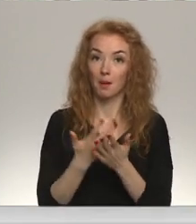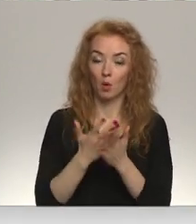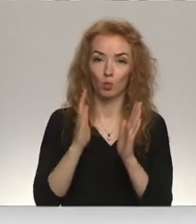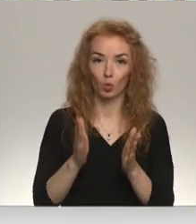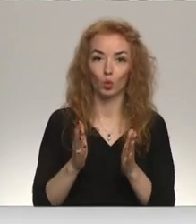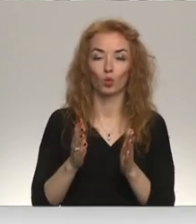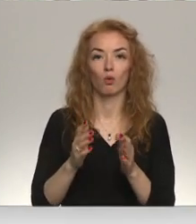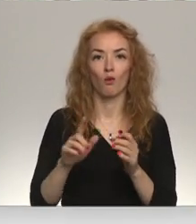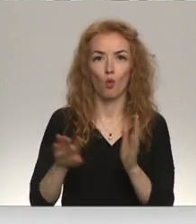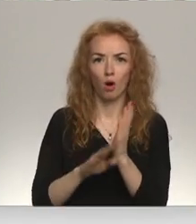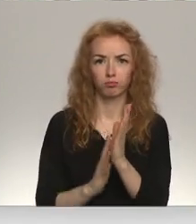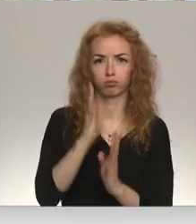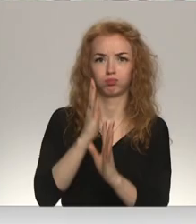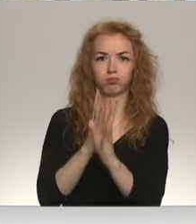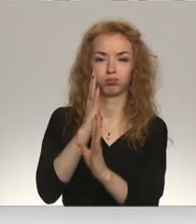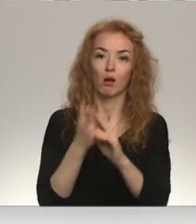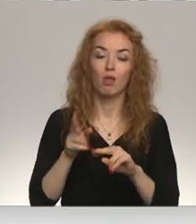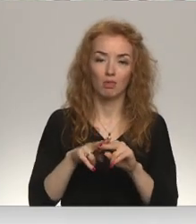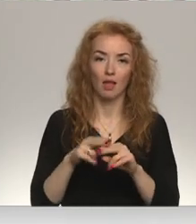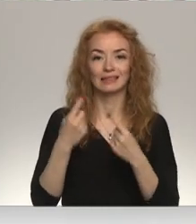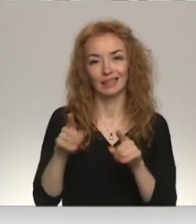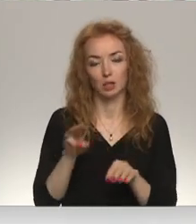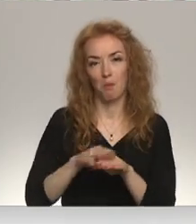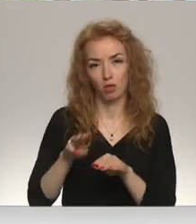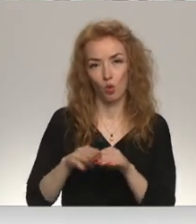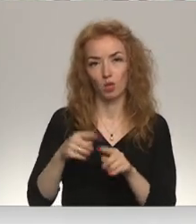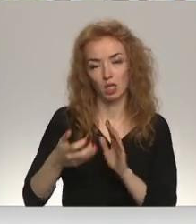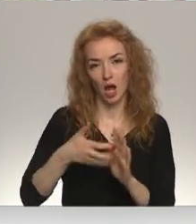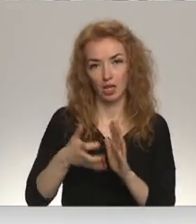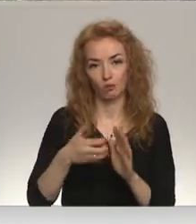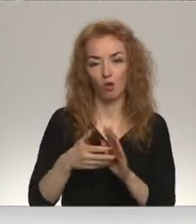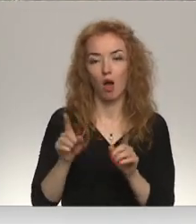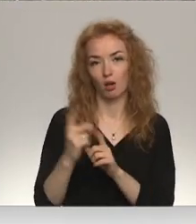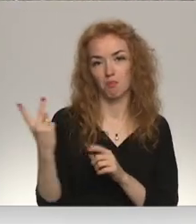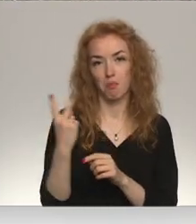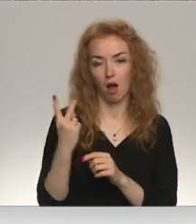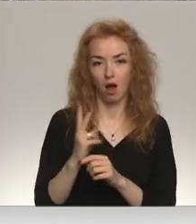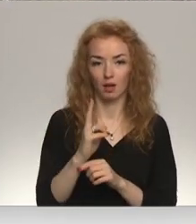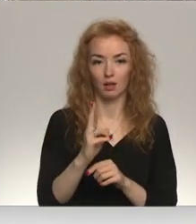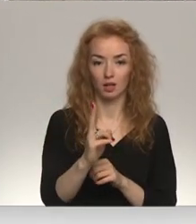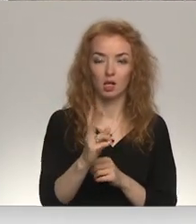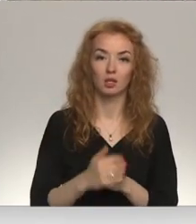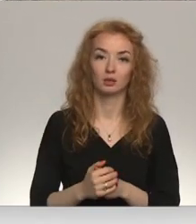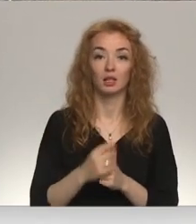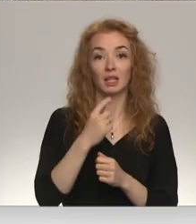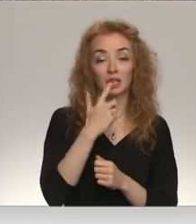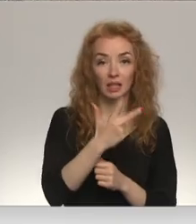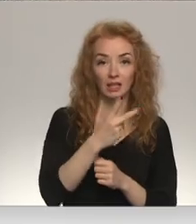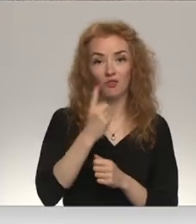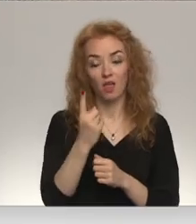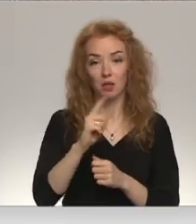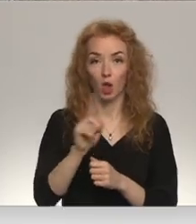vairāk būtu lielāks apaugums, tad, protams, ir cits metods un jāizmantoja arī pārnieks. 3 sekundes, 1 sekundes, viss.